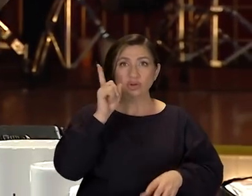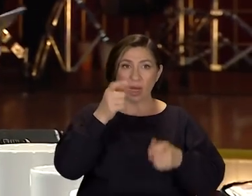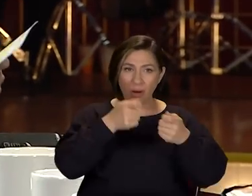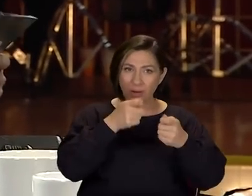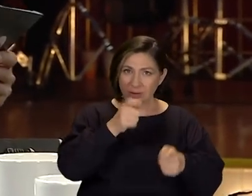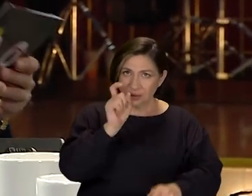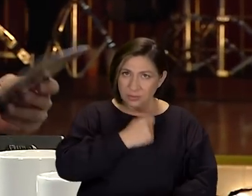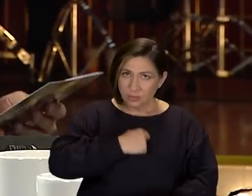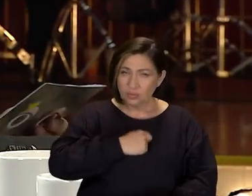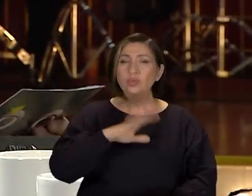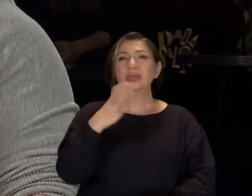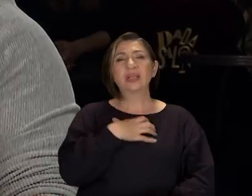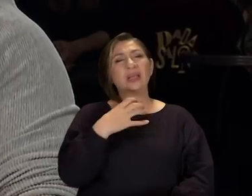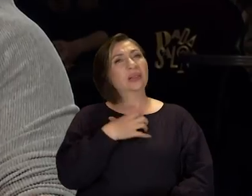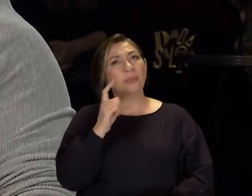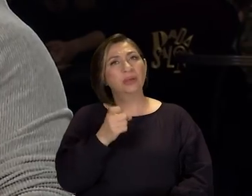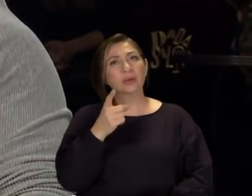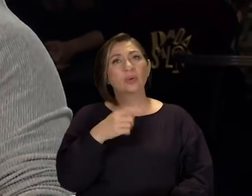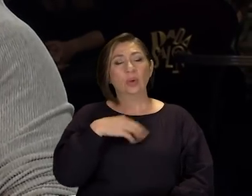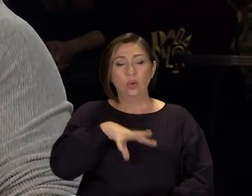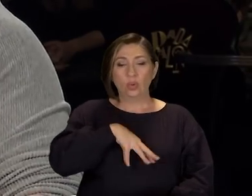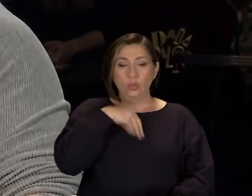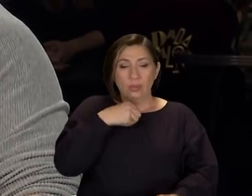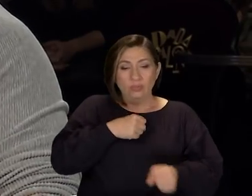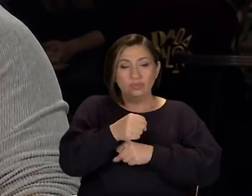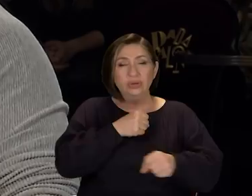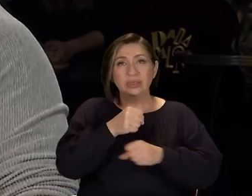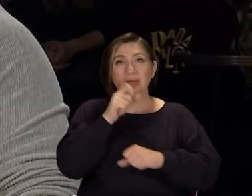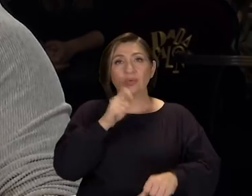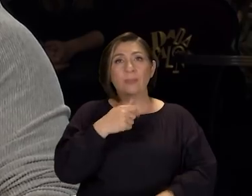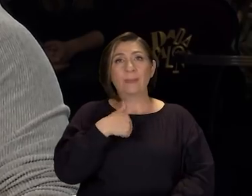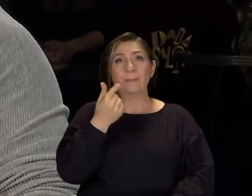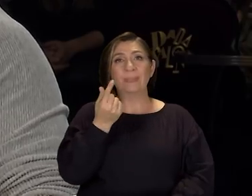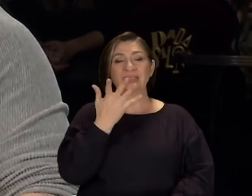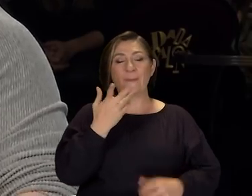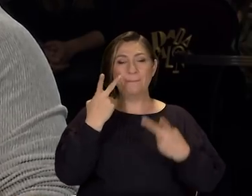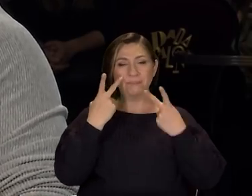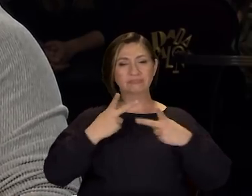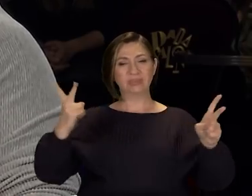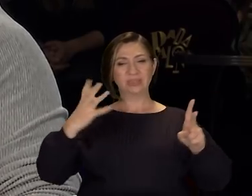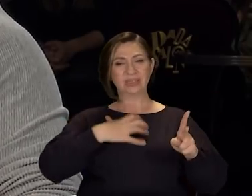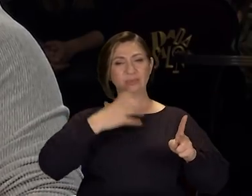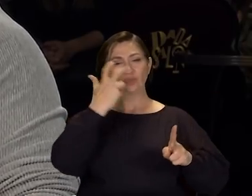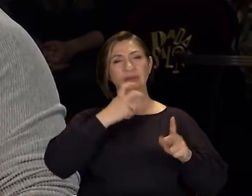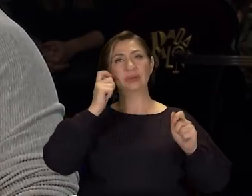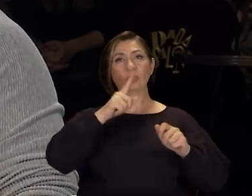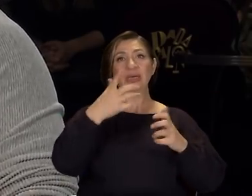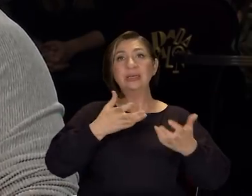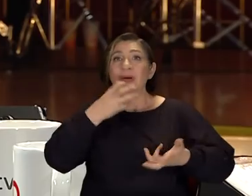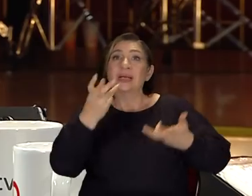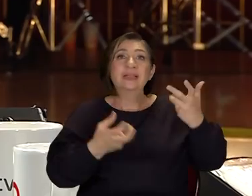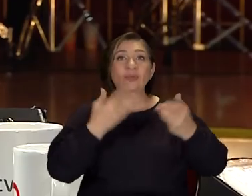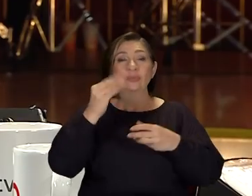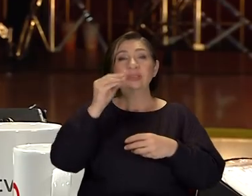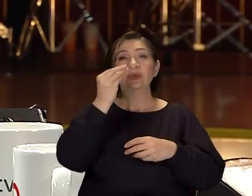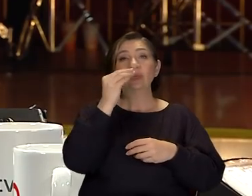burada yoksa kendi kendine ya, ruhumla mücadele ediyordum yani. Hani ben birazcık daha bağımsız kendi müziğimi yapayım diye. Peki sonra... bu hiperaktif olup